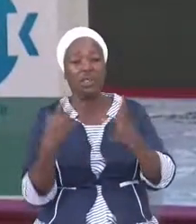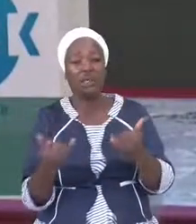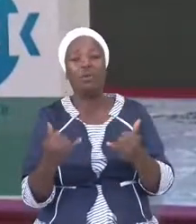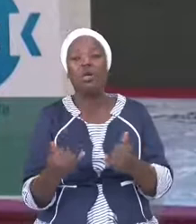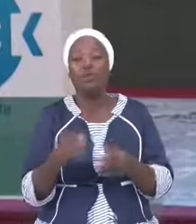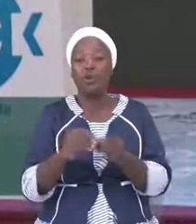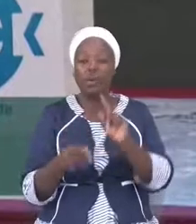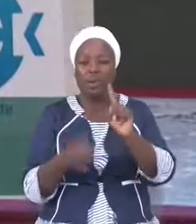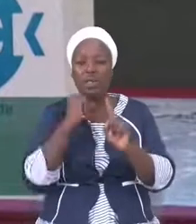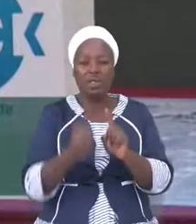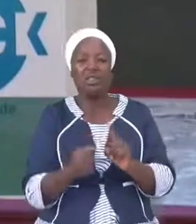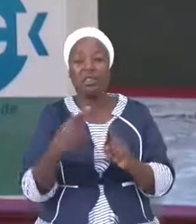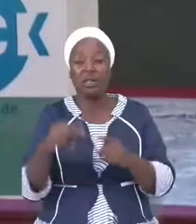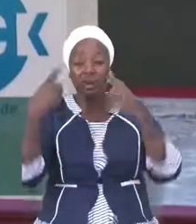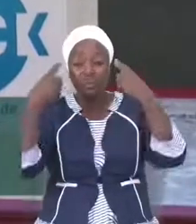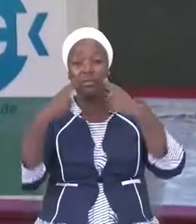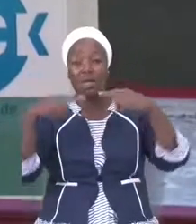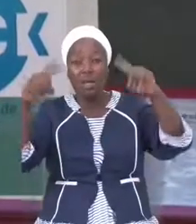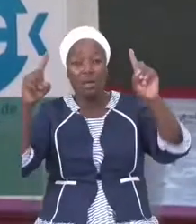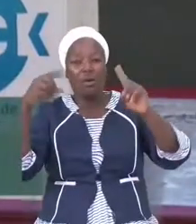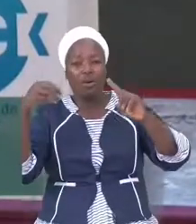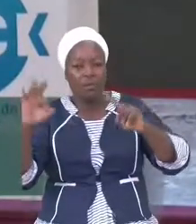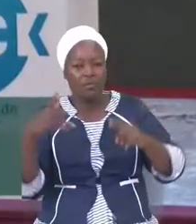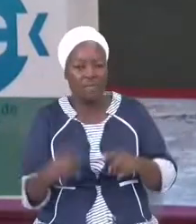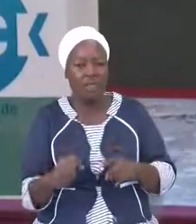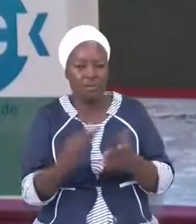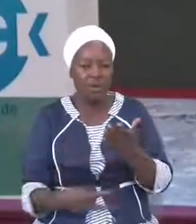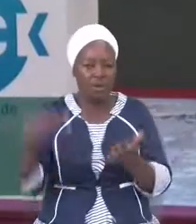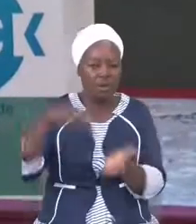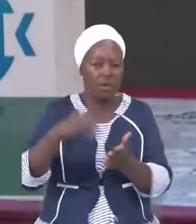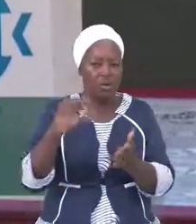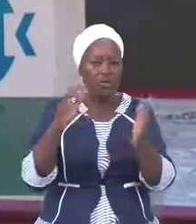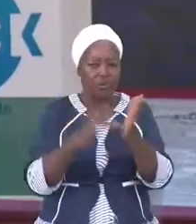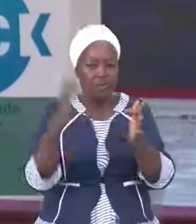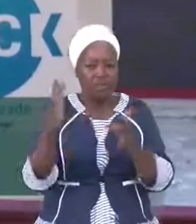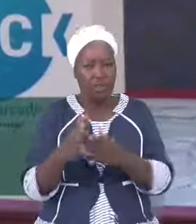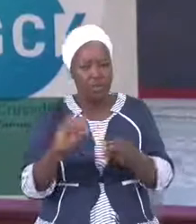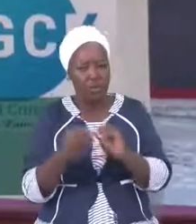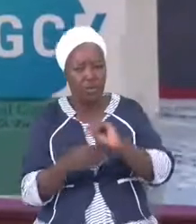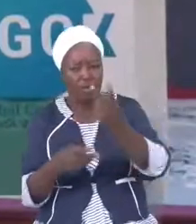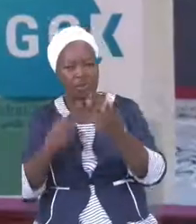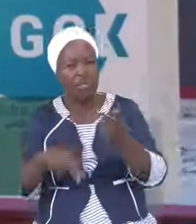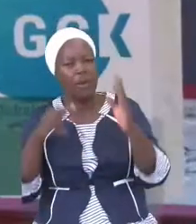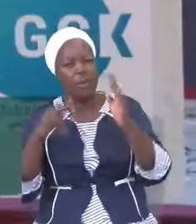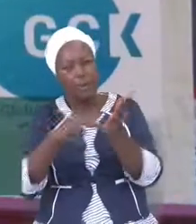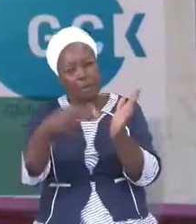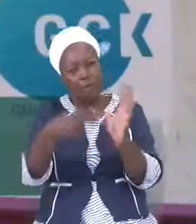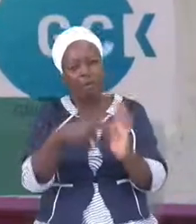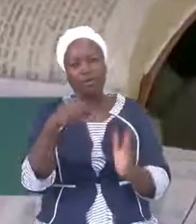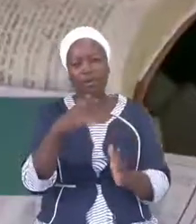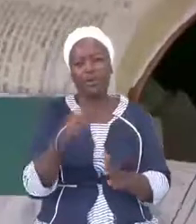voir 3 sous-thèmes ici. 1. La prédiction de la résurrection de